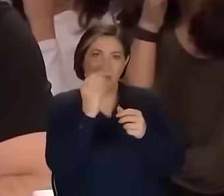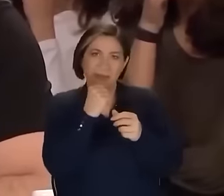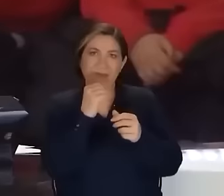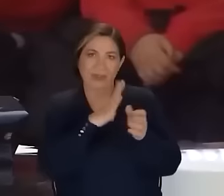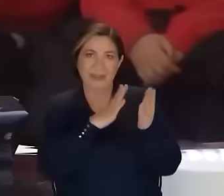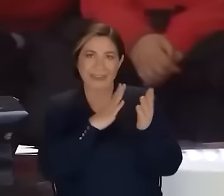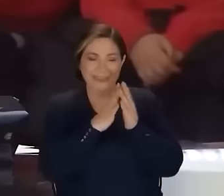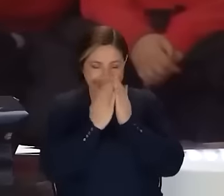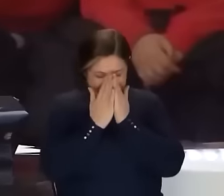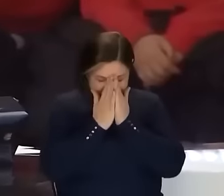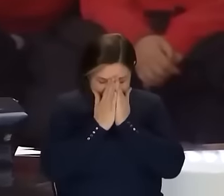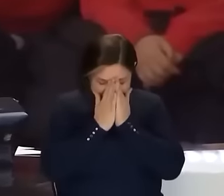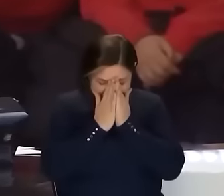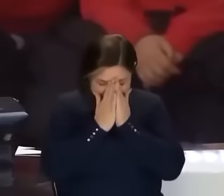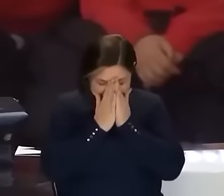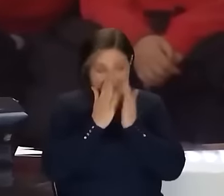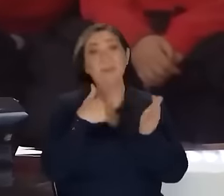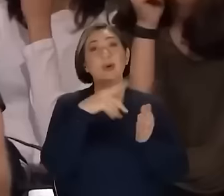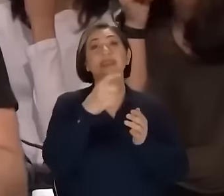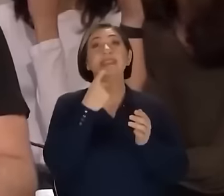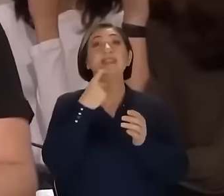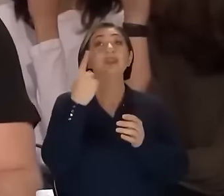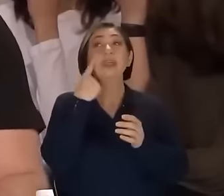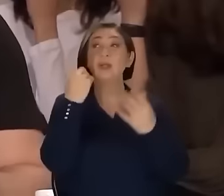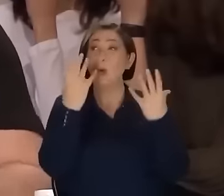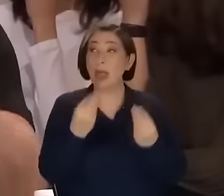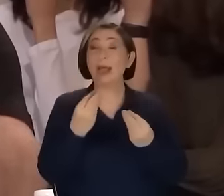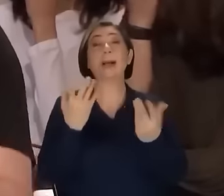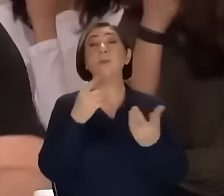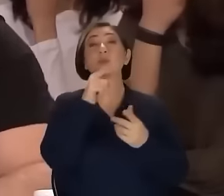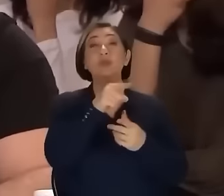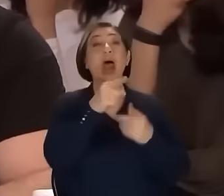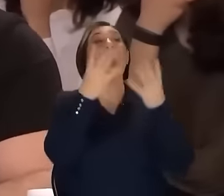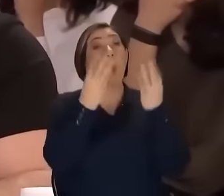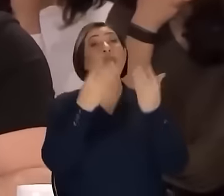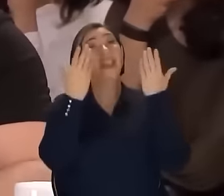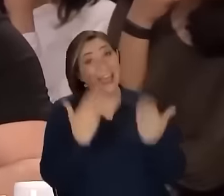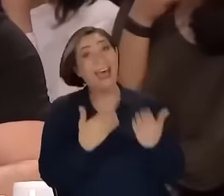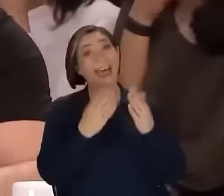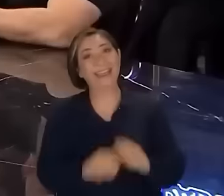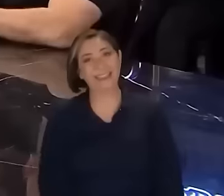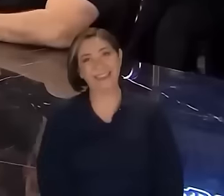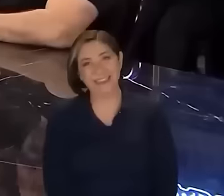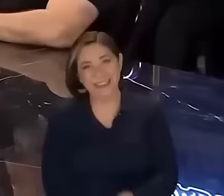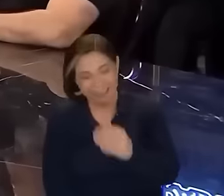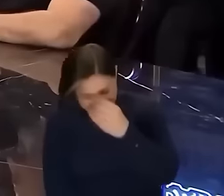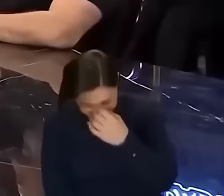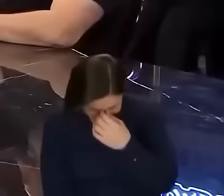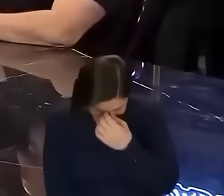var. Şimdi ben çağın şahidi olarak şunu soruyorum. Yani bunlar oluyor da.